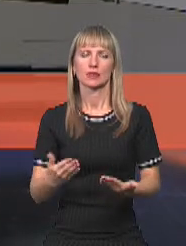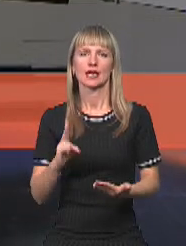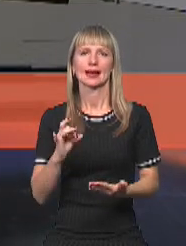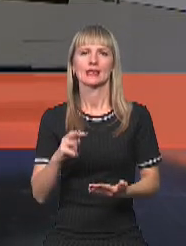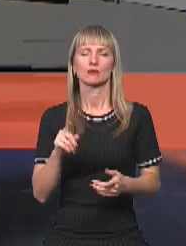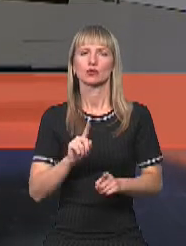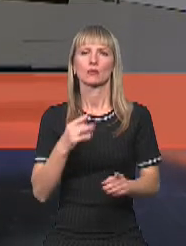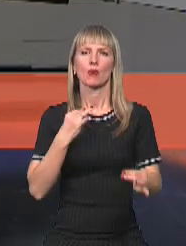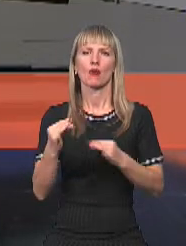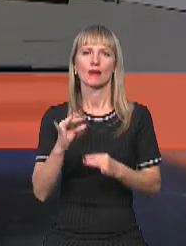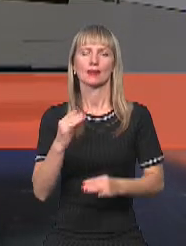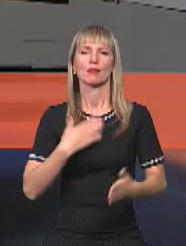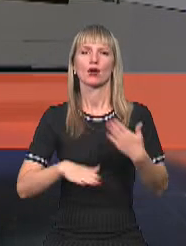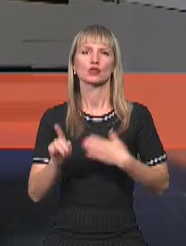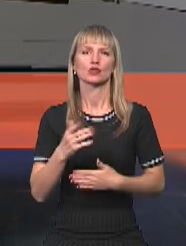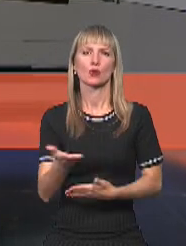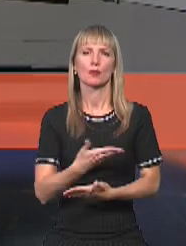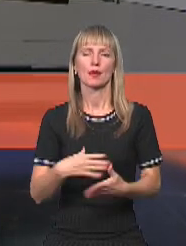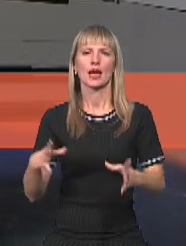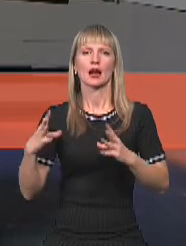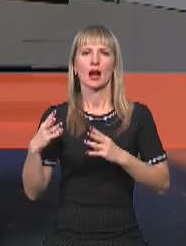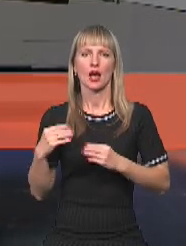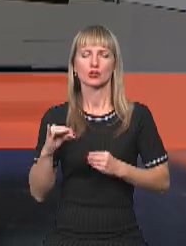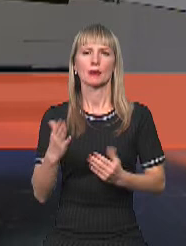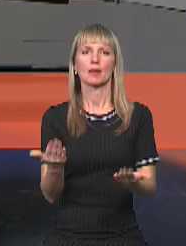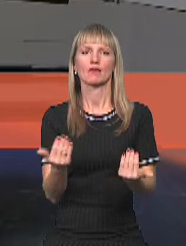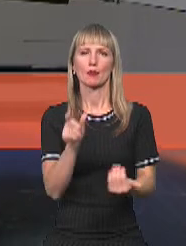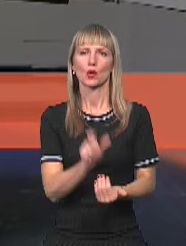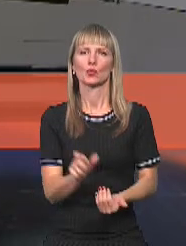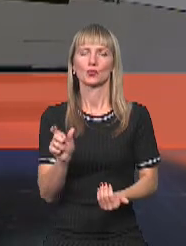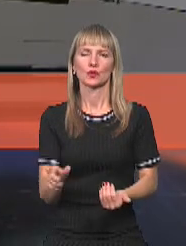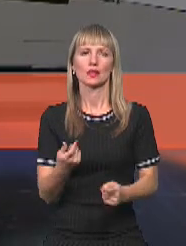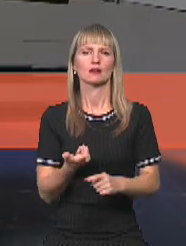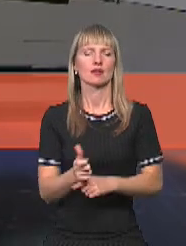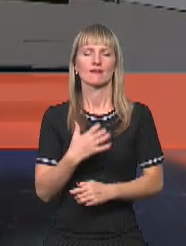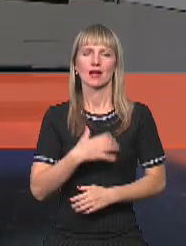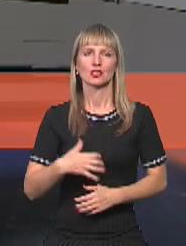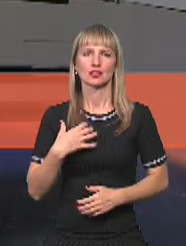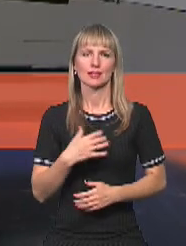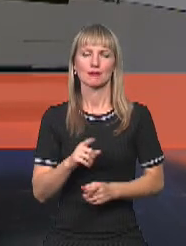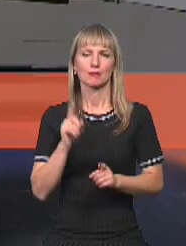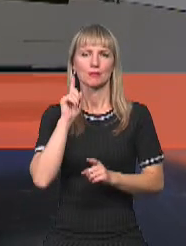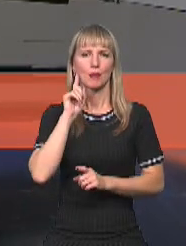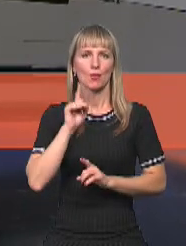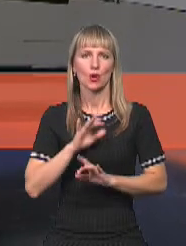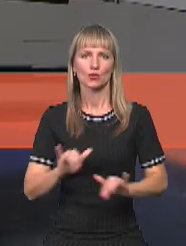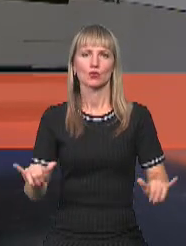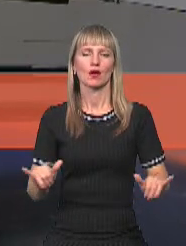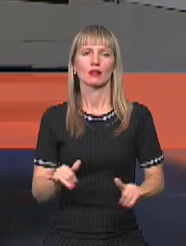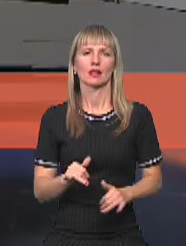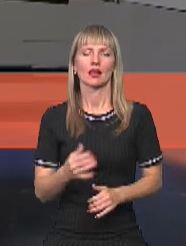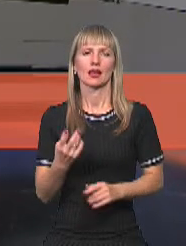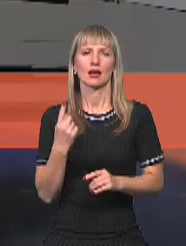ми поговорили і пораділи, що ми ось разом і привабили людей. Це теж дуже важлива річ, популяризувати раз. І